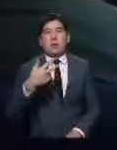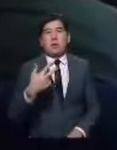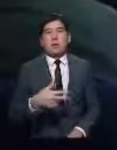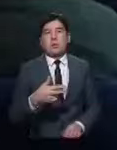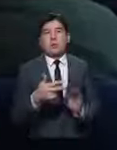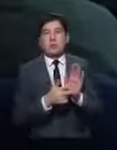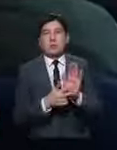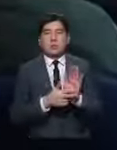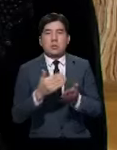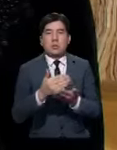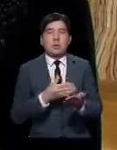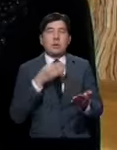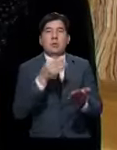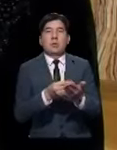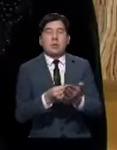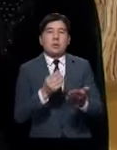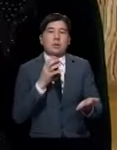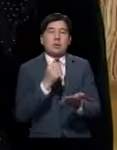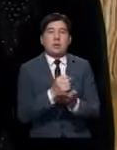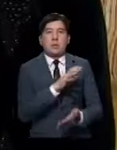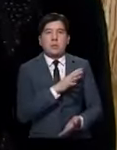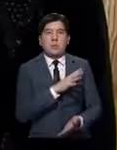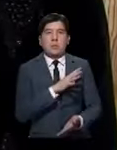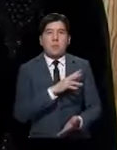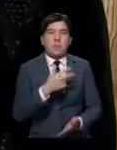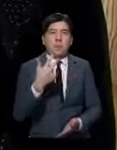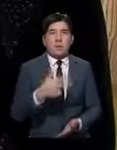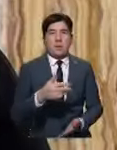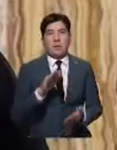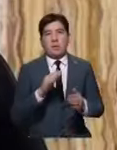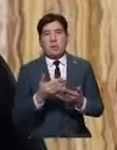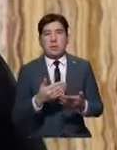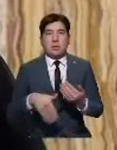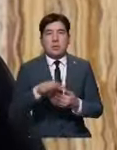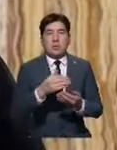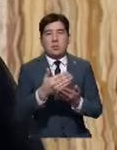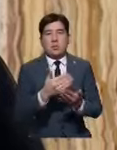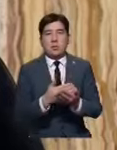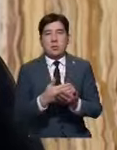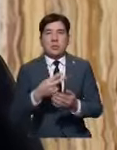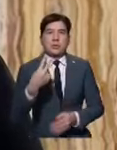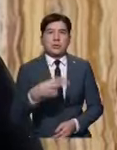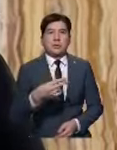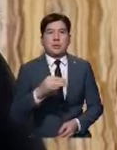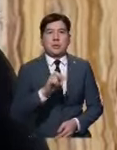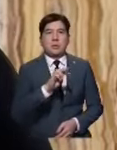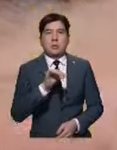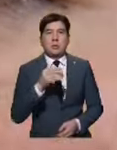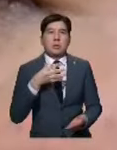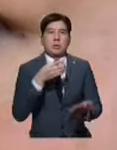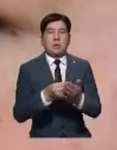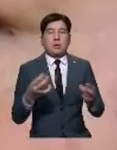авторларға аудару керек деп бекіткен. Мәселен, 30 орындық мекеме айына 36 920 теңге қаламақы жіберуі тиіс. Бұл